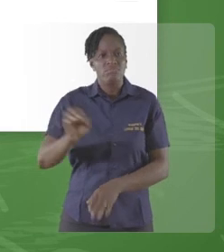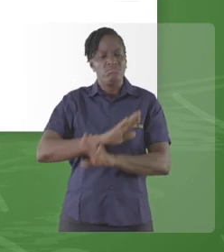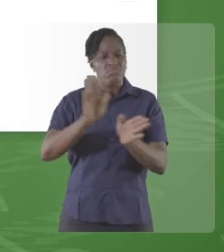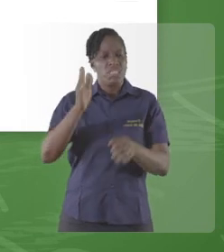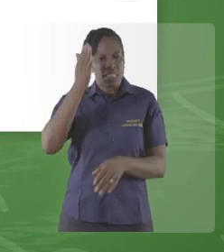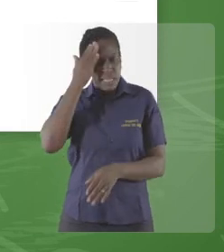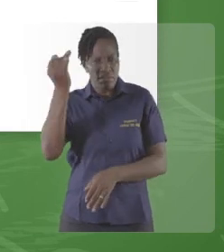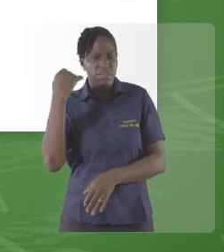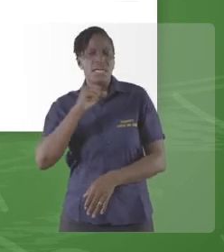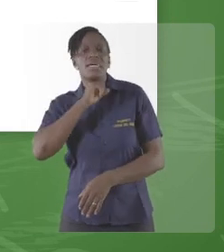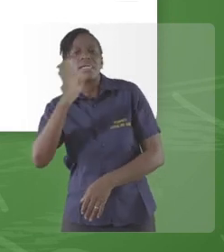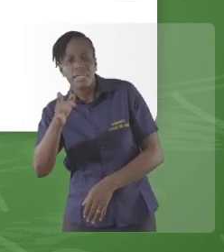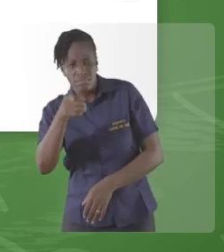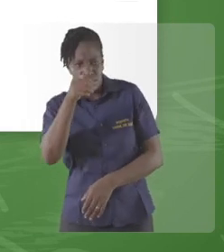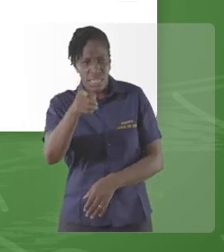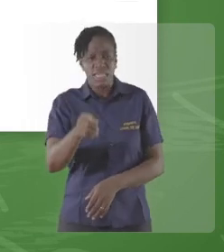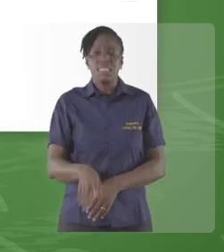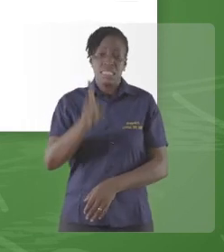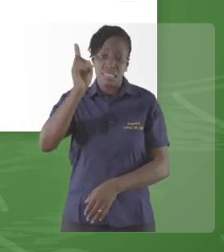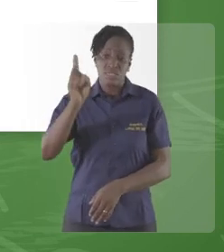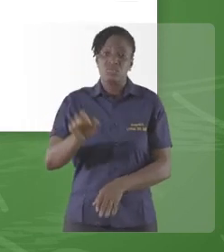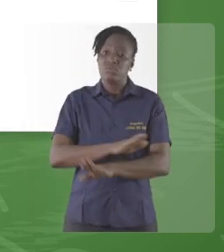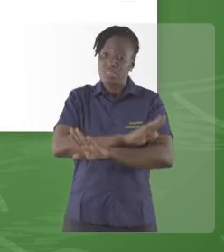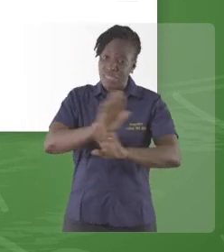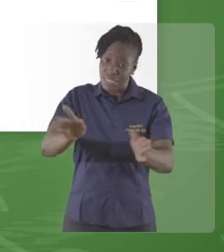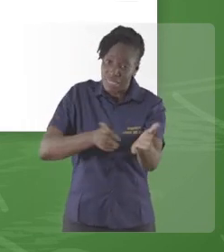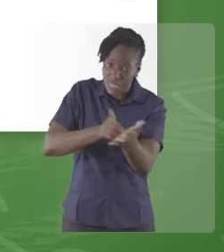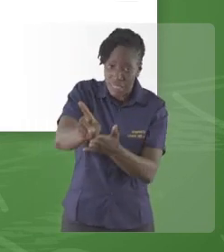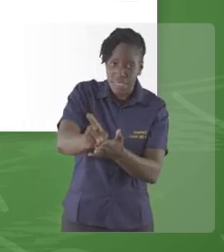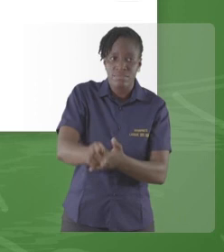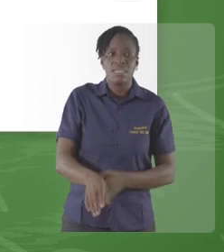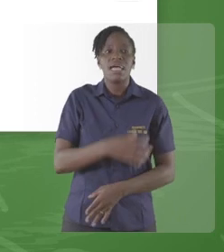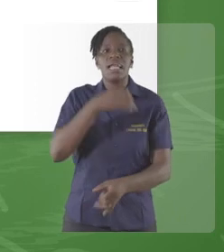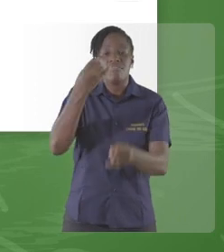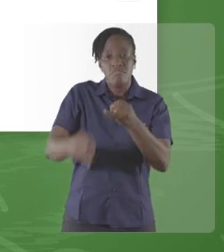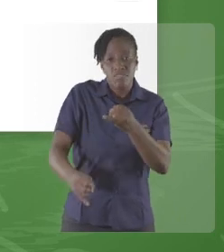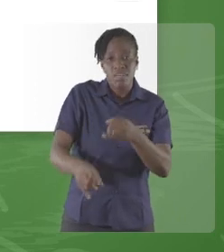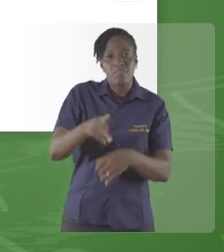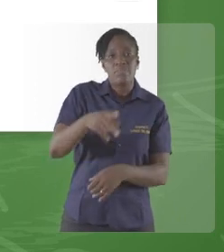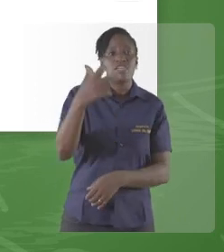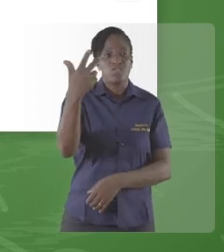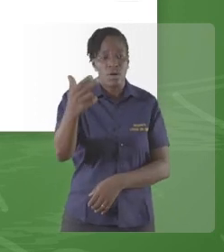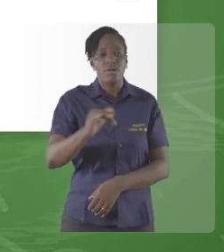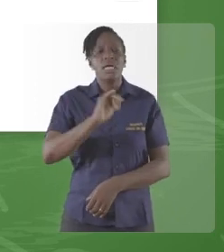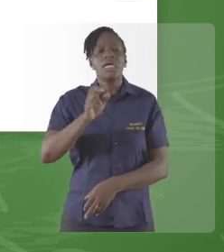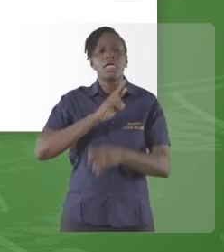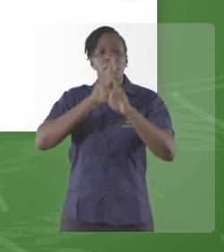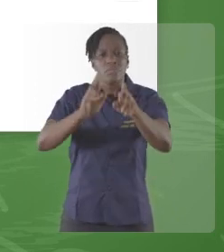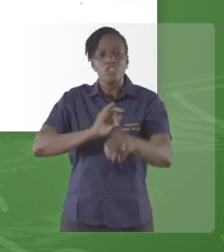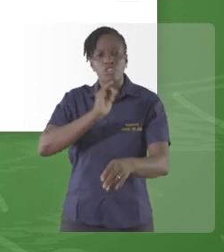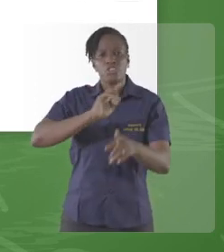tout simplement le discours indirect. Et enfin, P3. Il répondit,